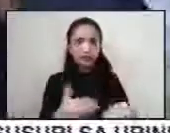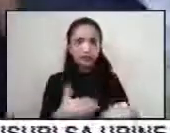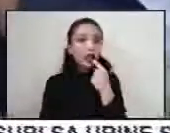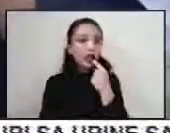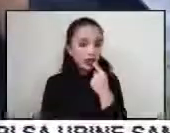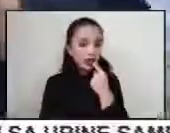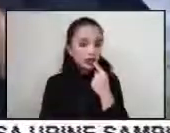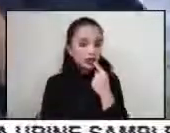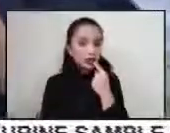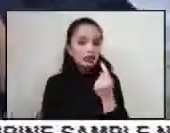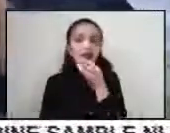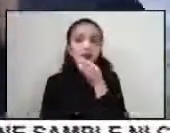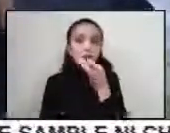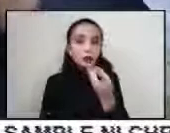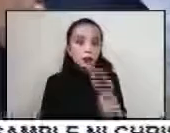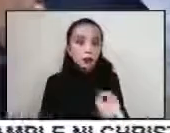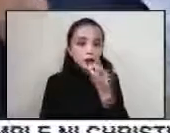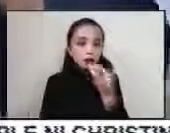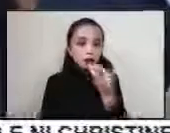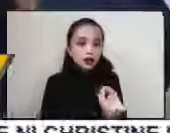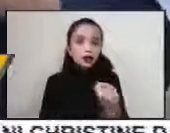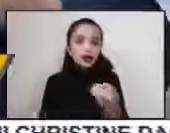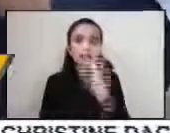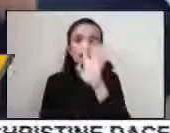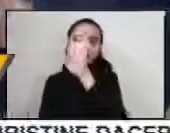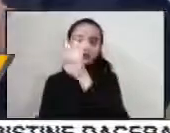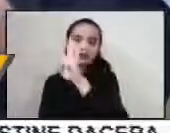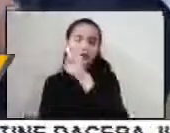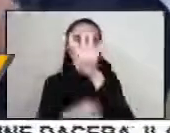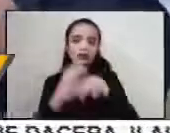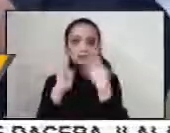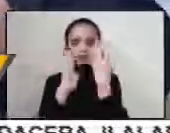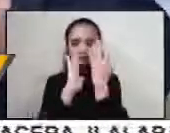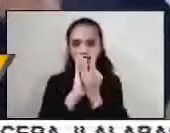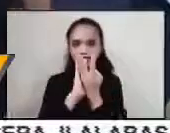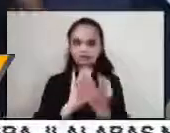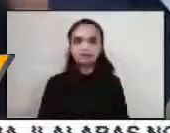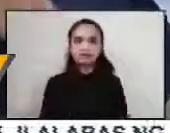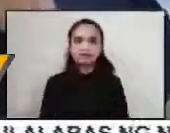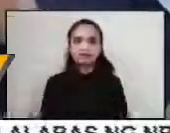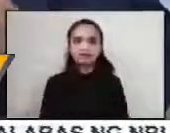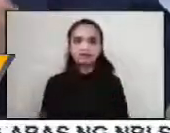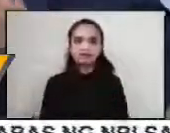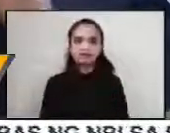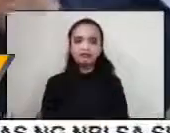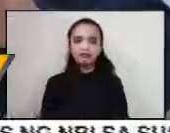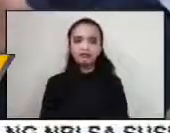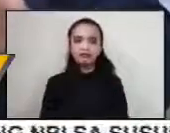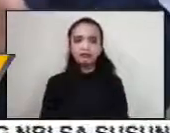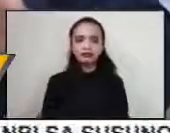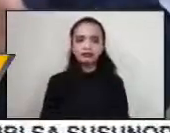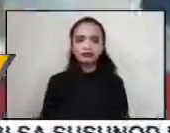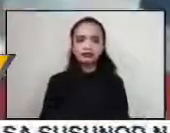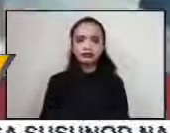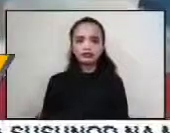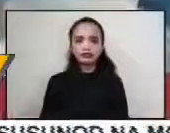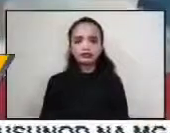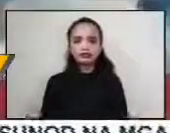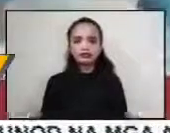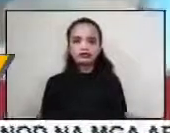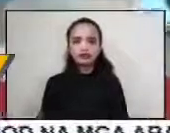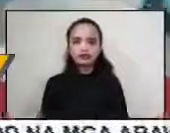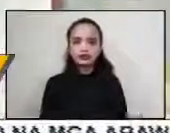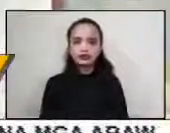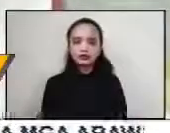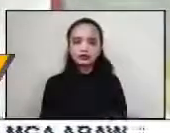kinakailangan 30 minuto ka na hindi kumain, uminom o di kaya nanigarilyo na makaapekto sa sample. Kumpara